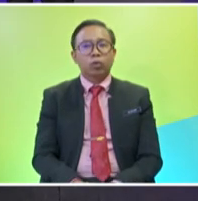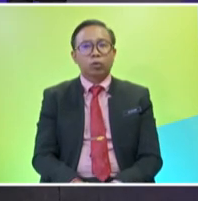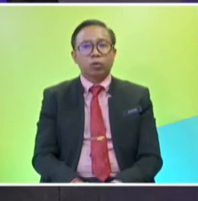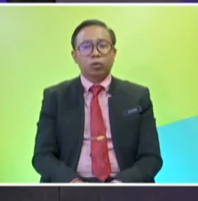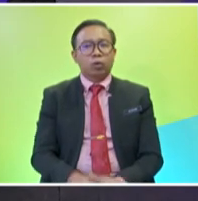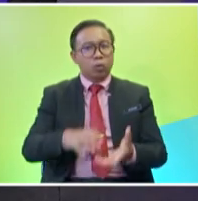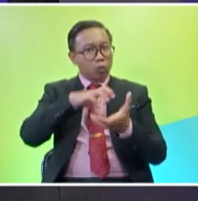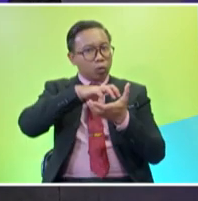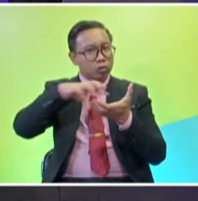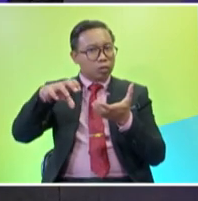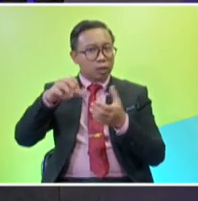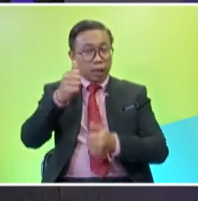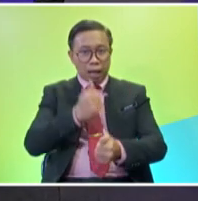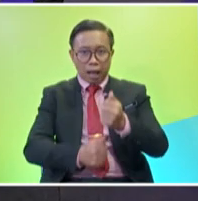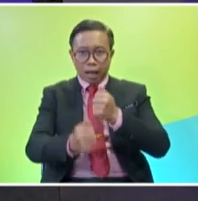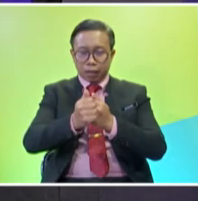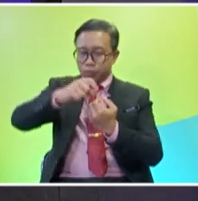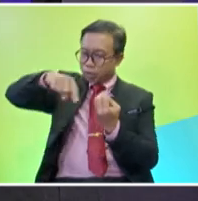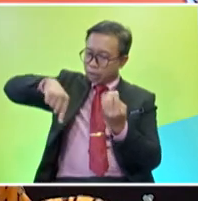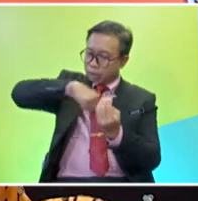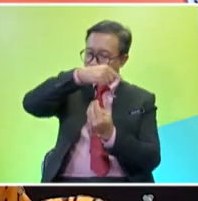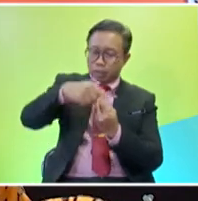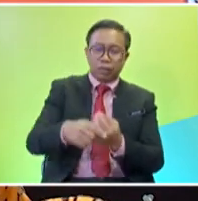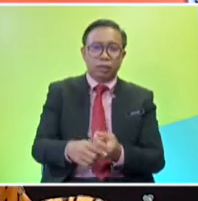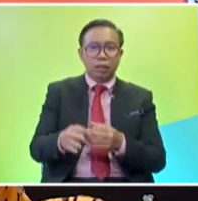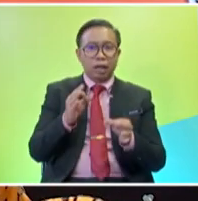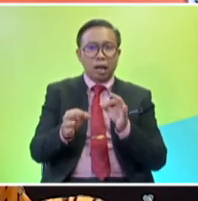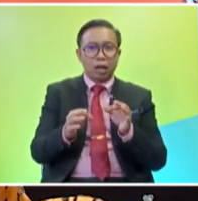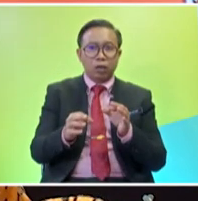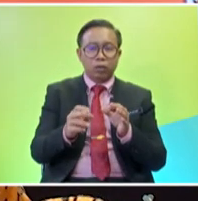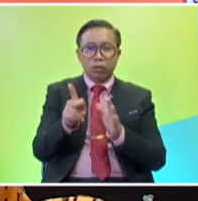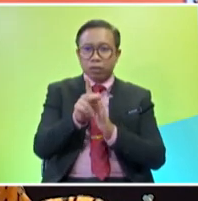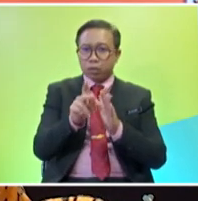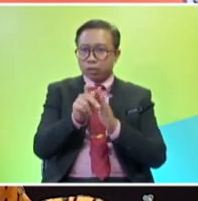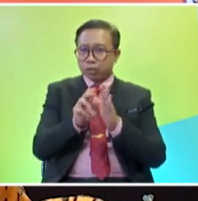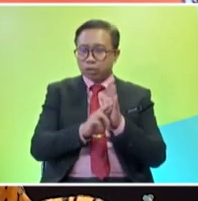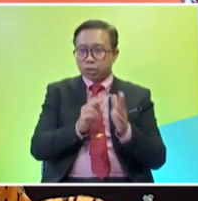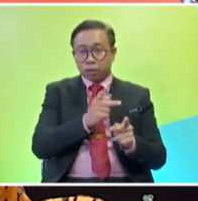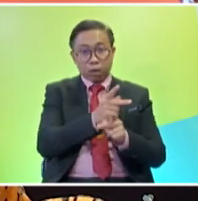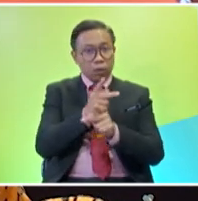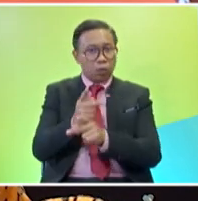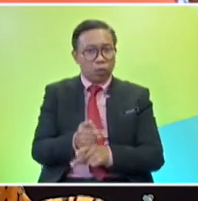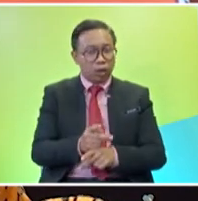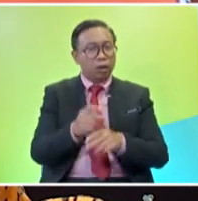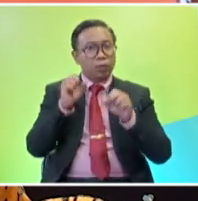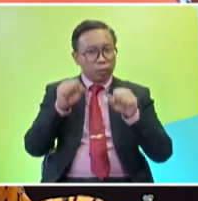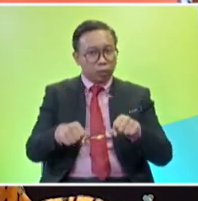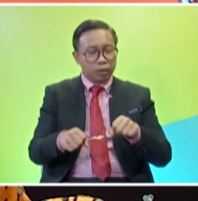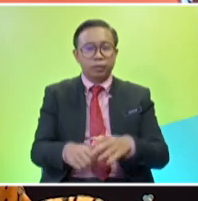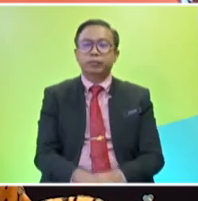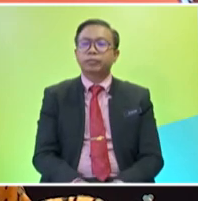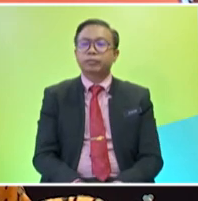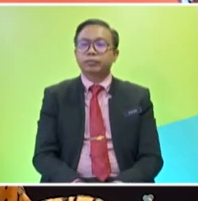pemborosan Tapi kalau dalam kita oke maksudnya bersetuju dengan dengan